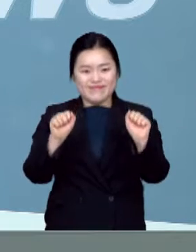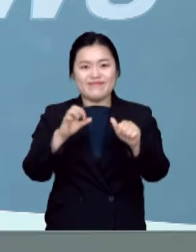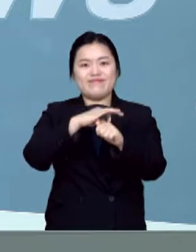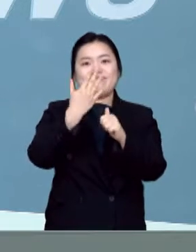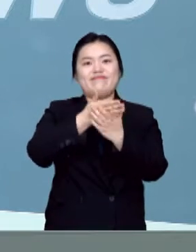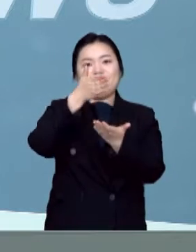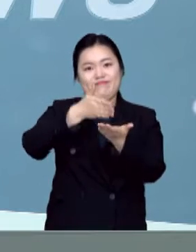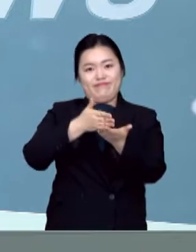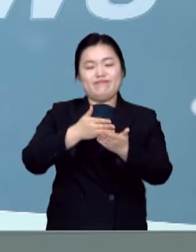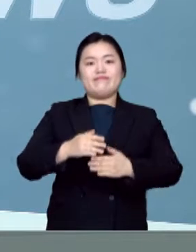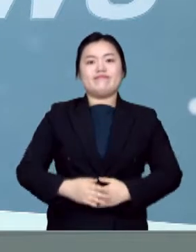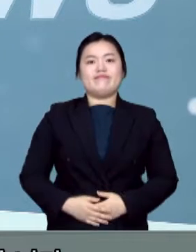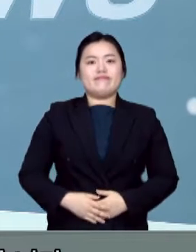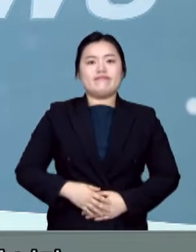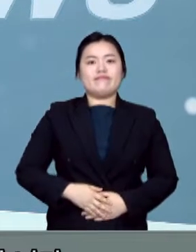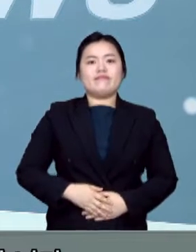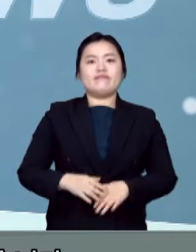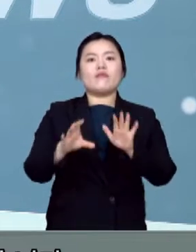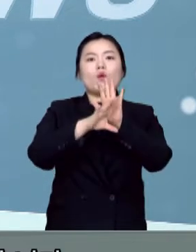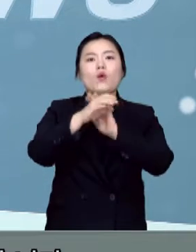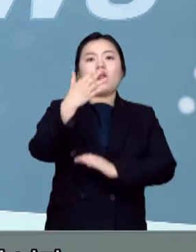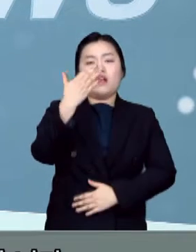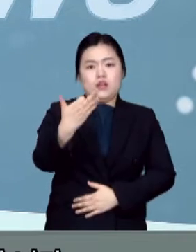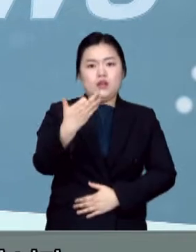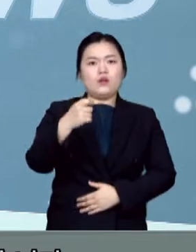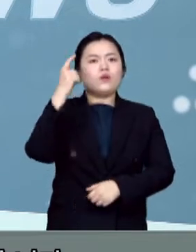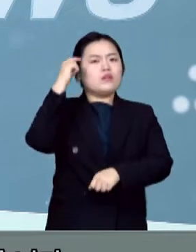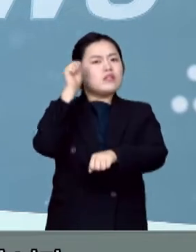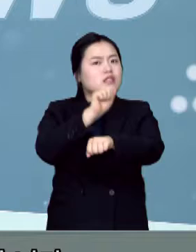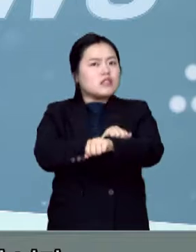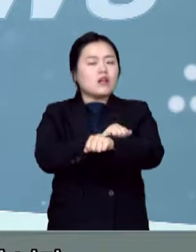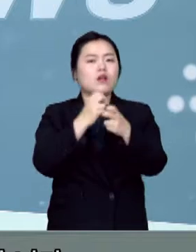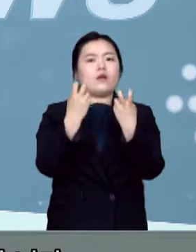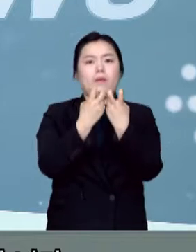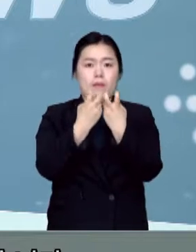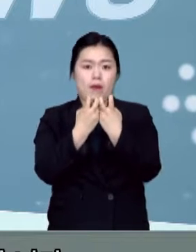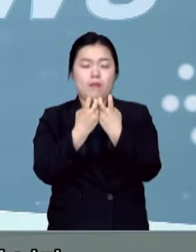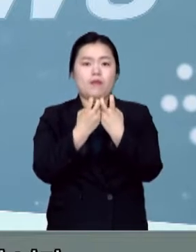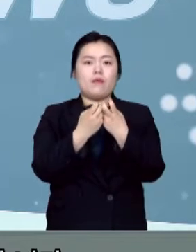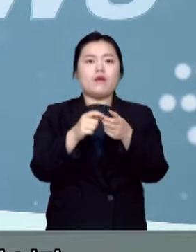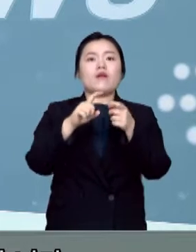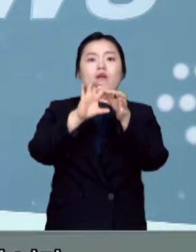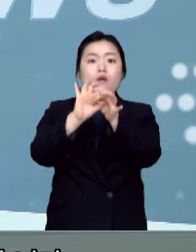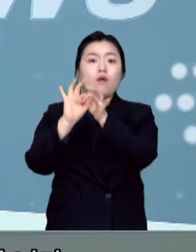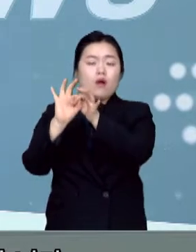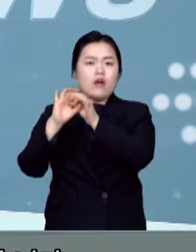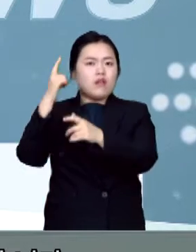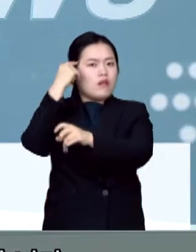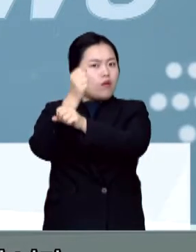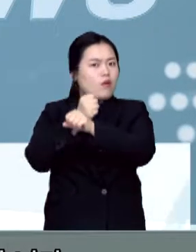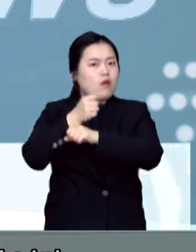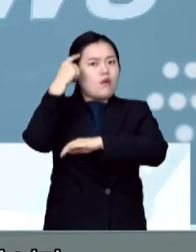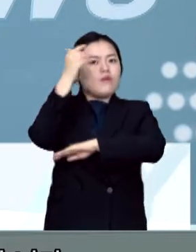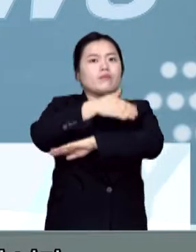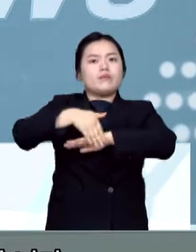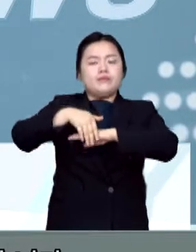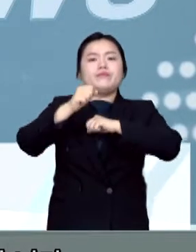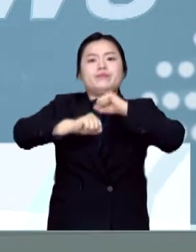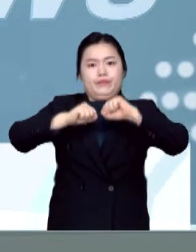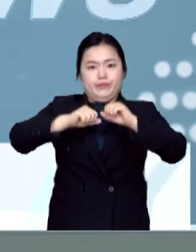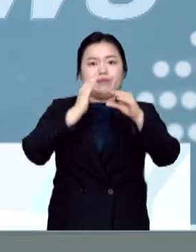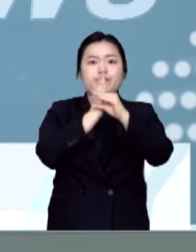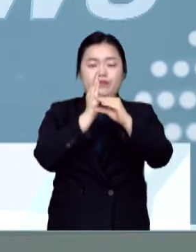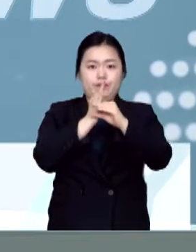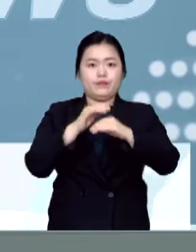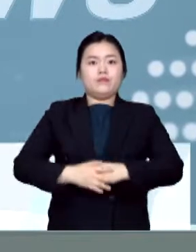여러분 안녕하십니까? 안현 교수입니다. 우리 시는 코로나19에 슬기롭게 대처하기 위한 방법을 다각적으로 모색해 시행하고